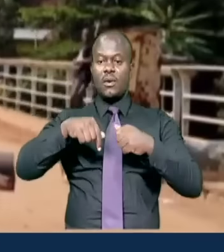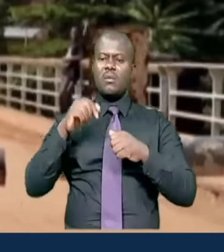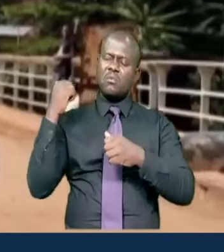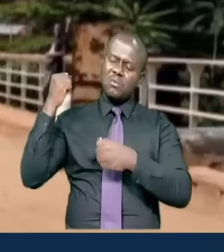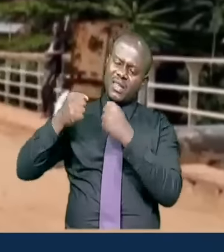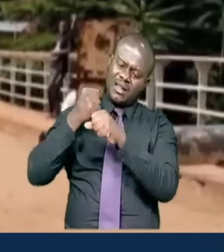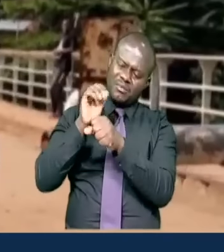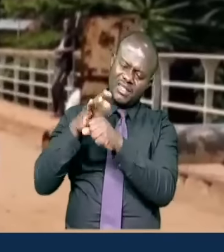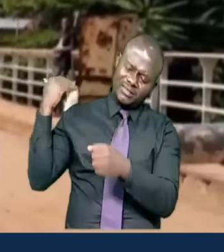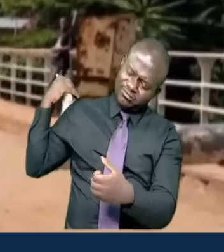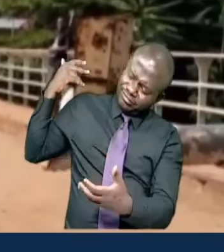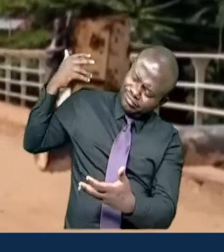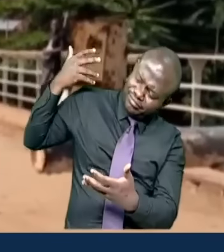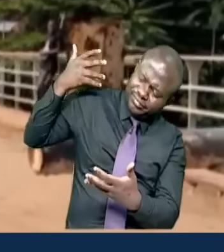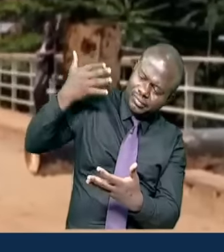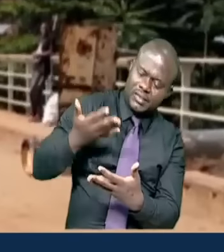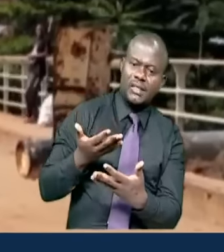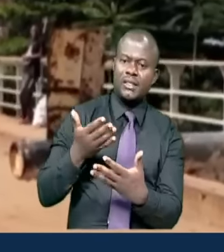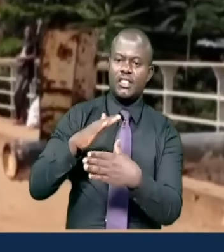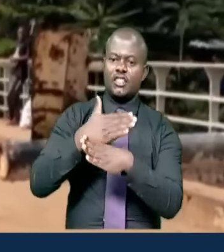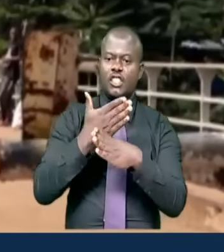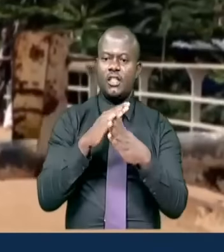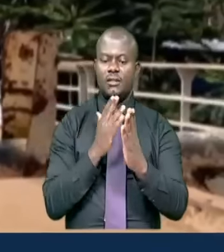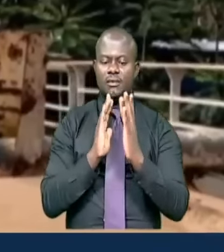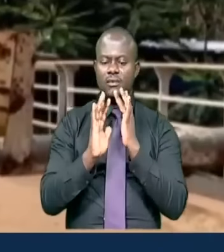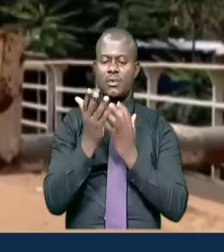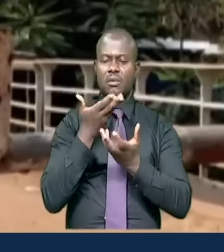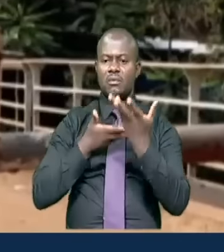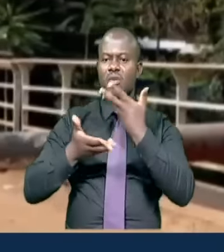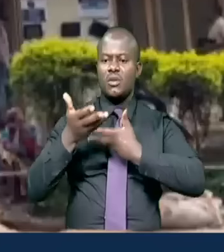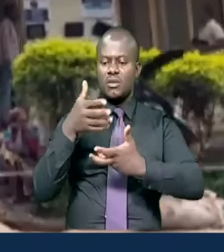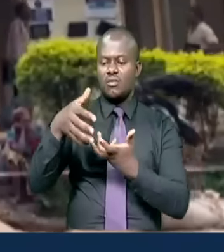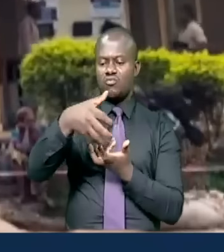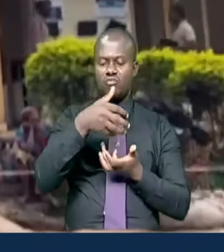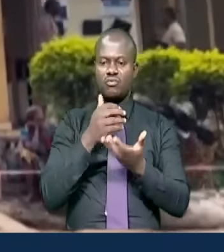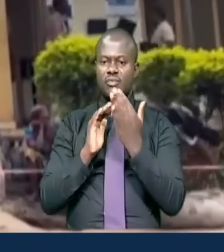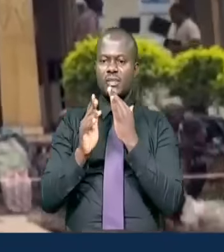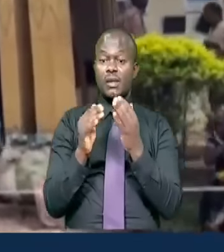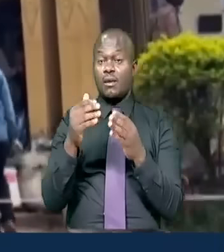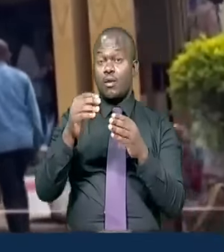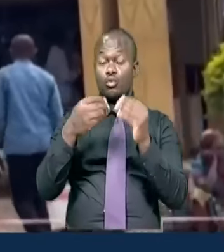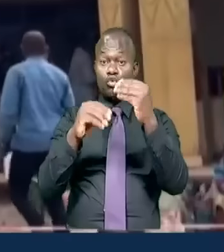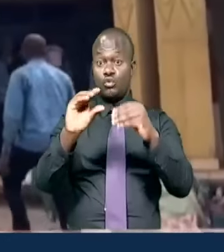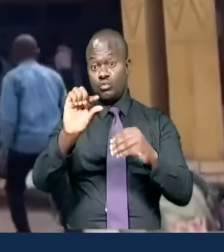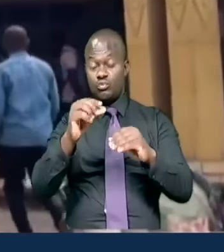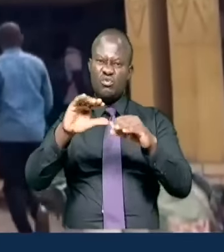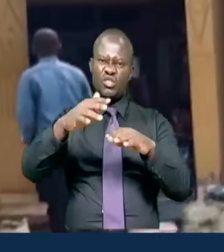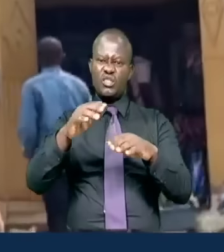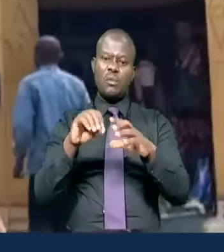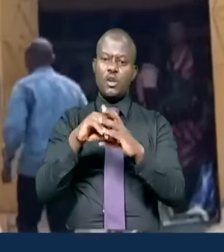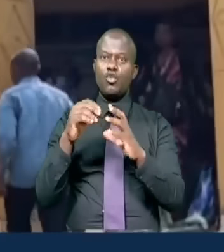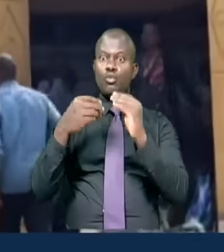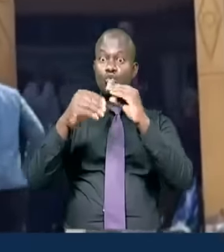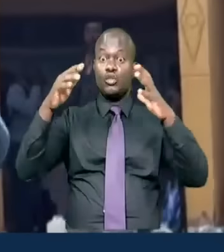myinshi ishize abayituye basangiye ubuzima bushingiye ahanini ku guhahirana mu bucuruzi bwaba ubuciriritse cyangwa se ubunini bwambuka